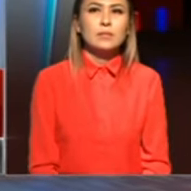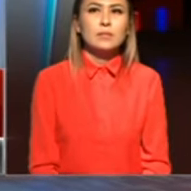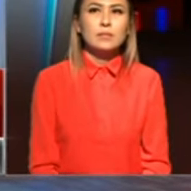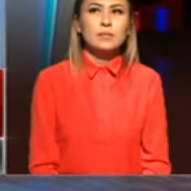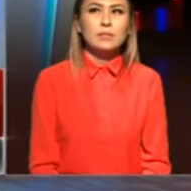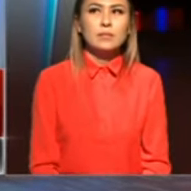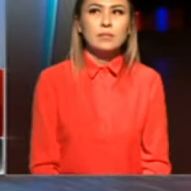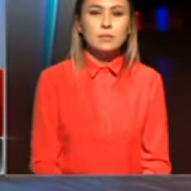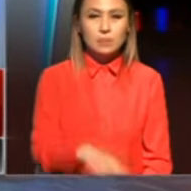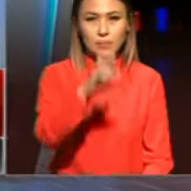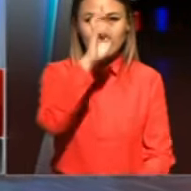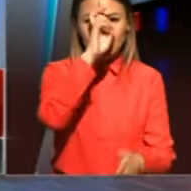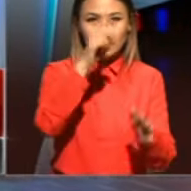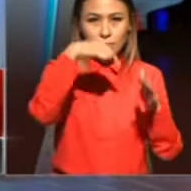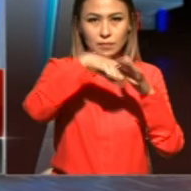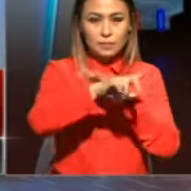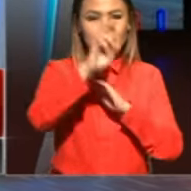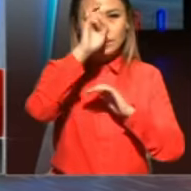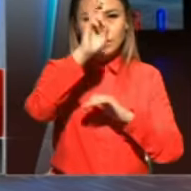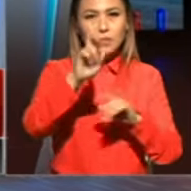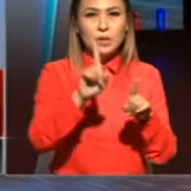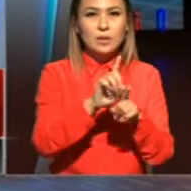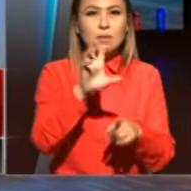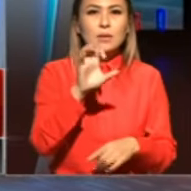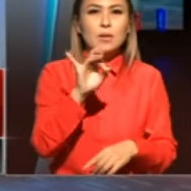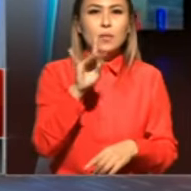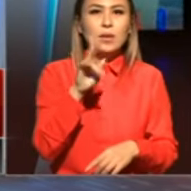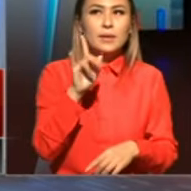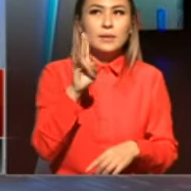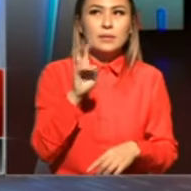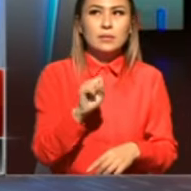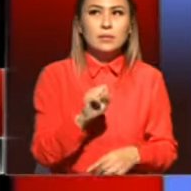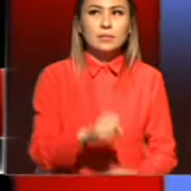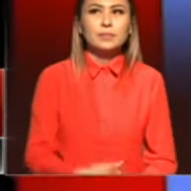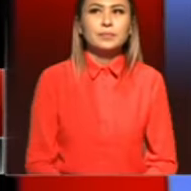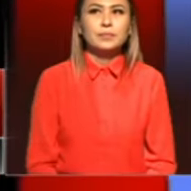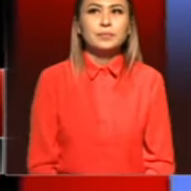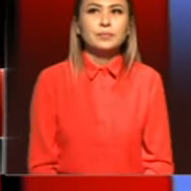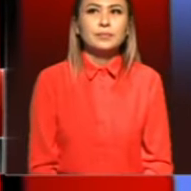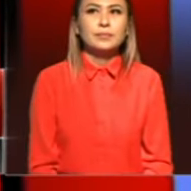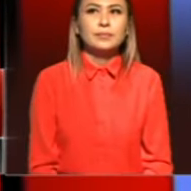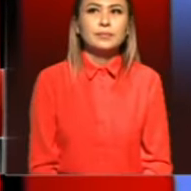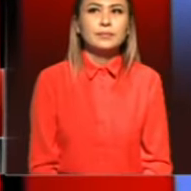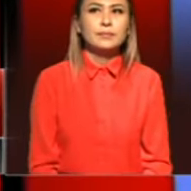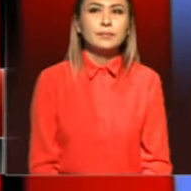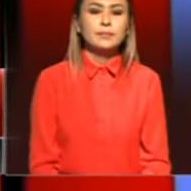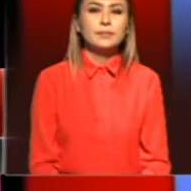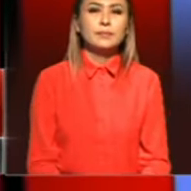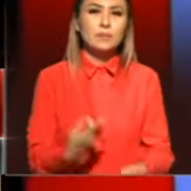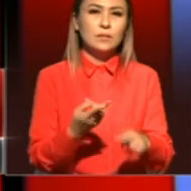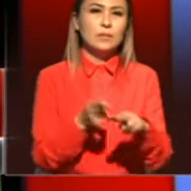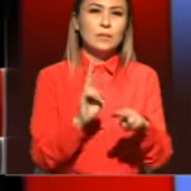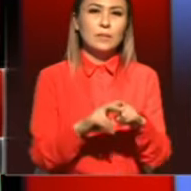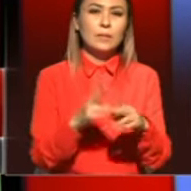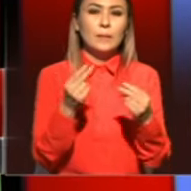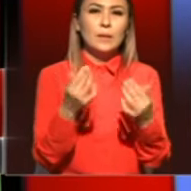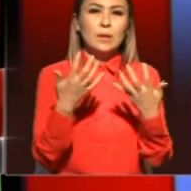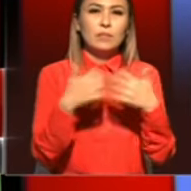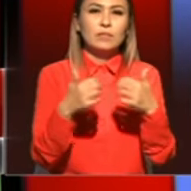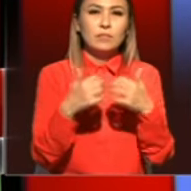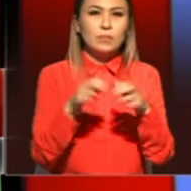Мемлекеттің ішіндегі мемлекет деп есептеледі ғой Самұрық қазына. Үкіметтің ішіндегі үкімет. Сондықтан басқа сектордағы ақшаның қанша